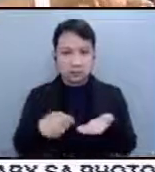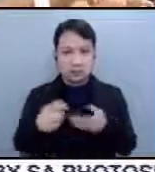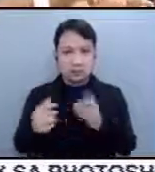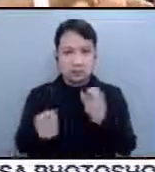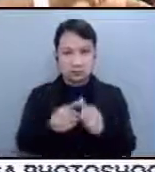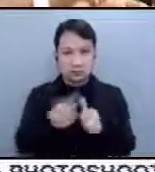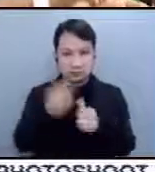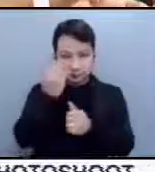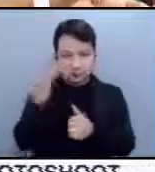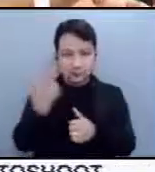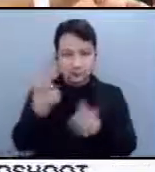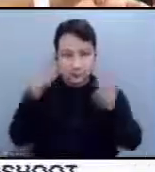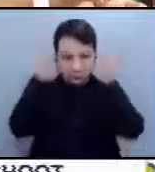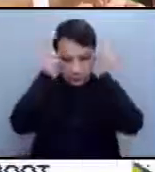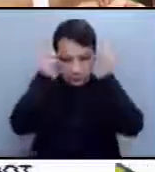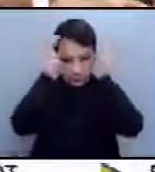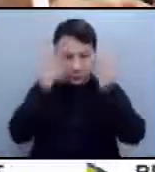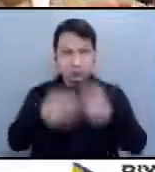ang gulay.